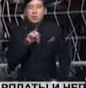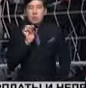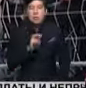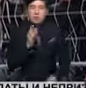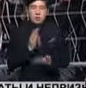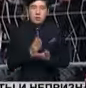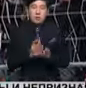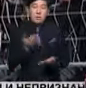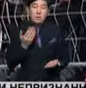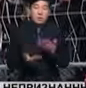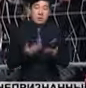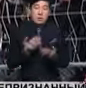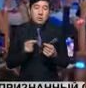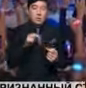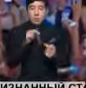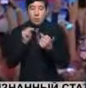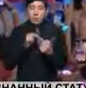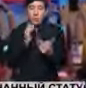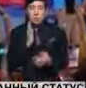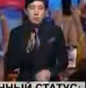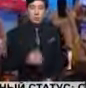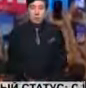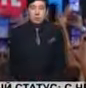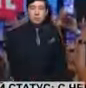будут угрожать протестующие.